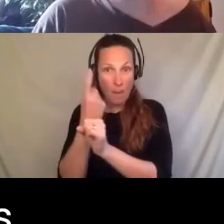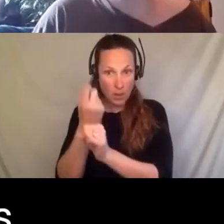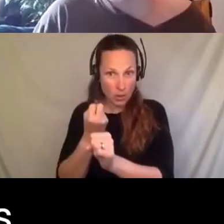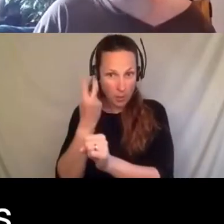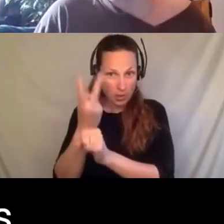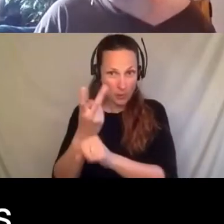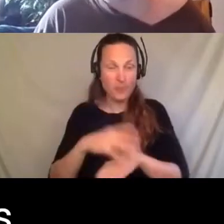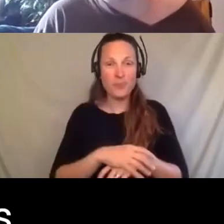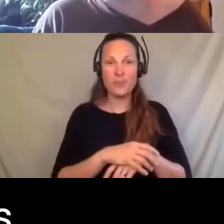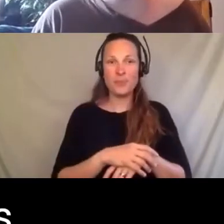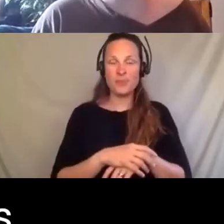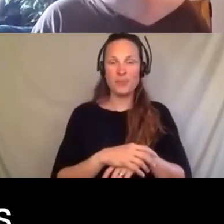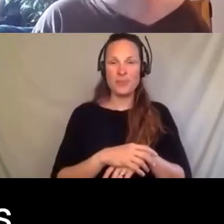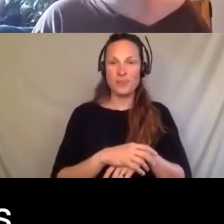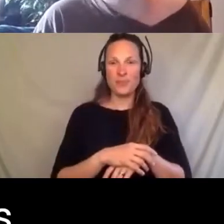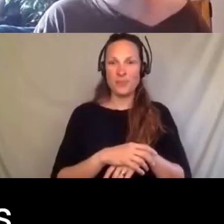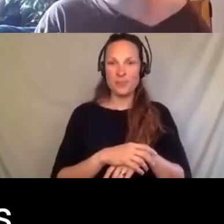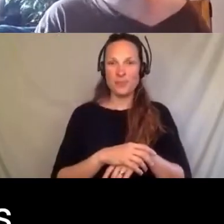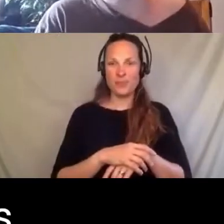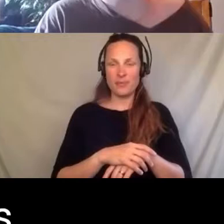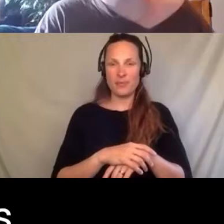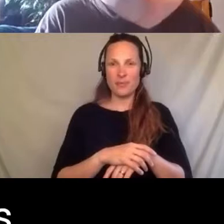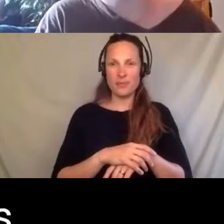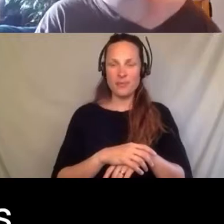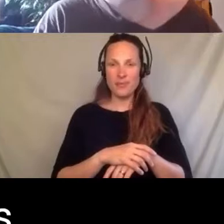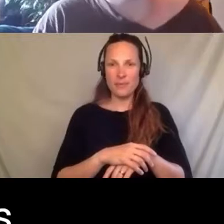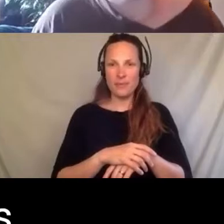et ressemer la saison d'après.